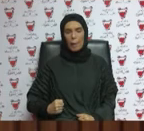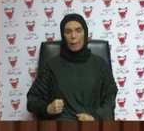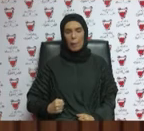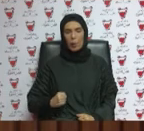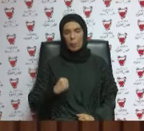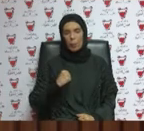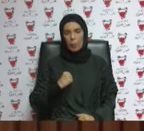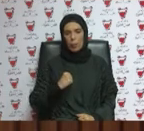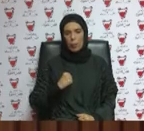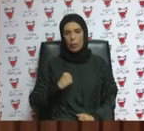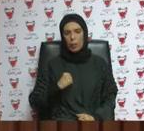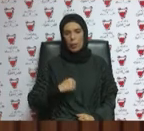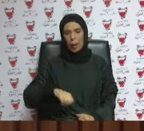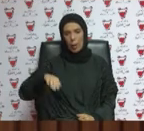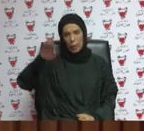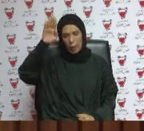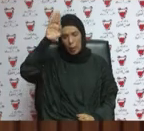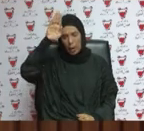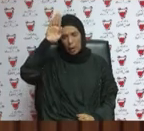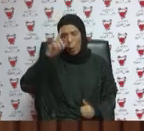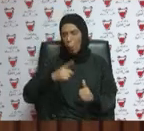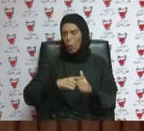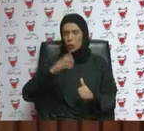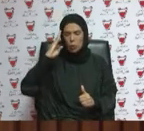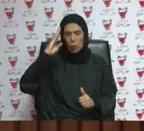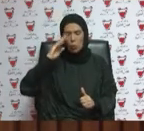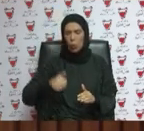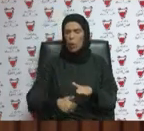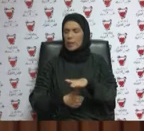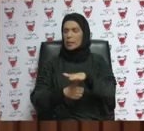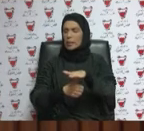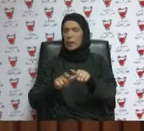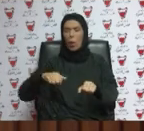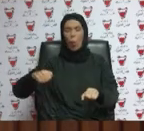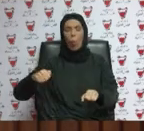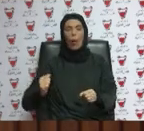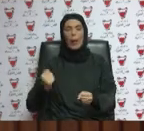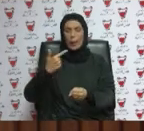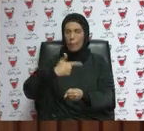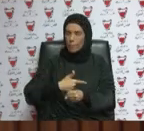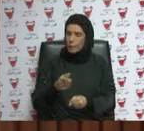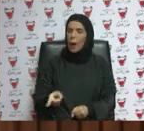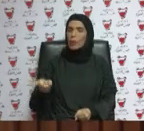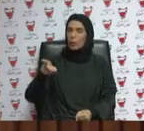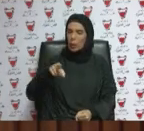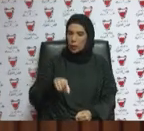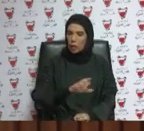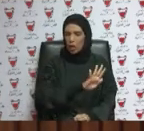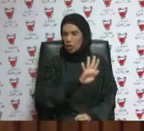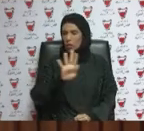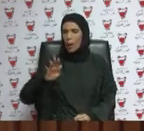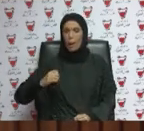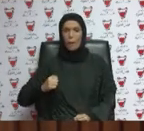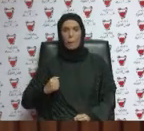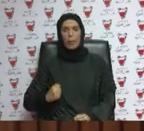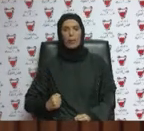صاحب جلالة الملك المفدى وسمو رئيس الوزراء وسمو ولي العهد، وكذلك شعب البحرين